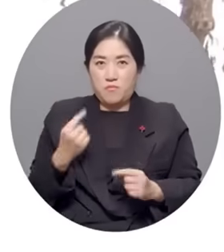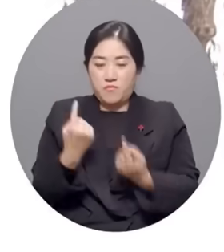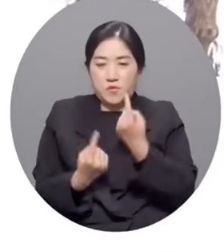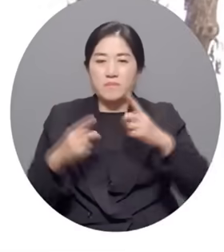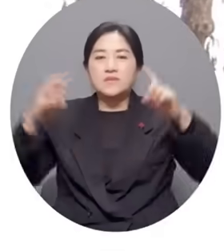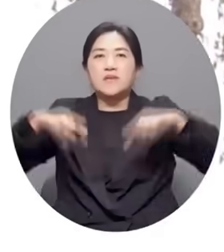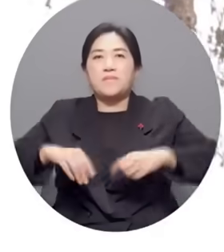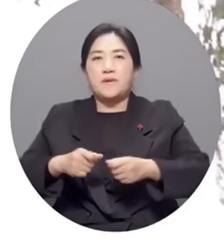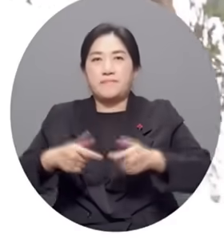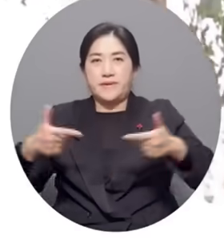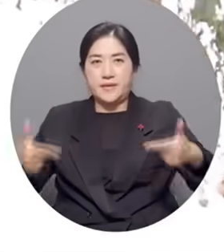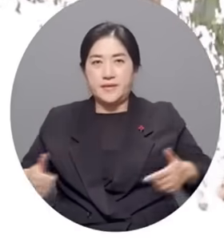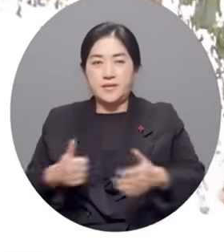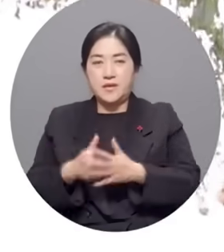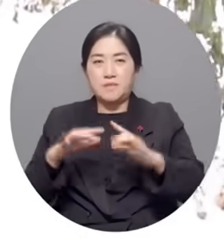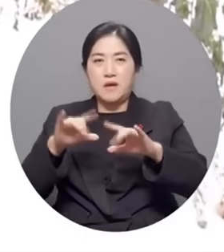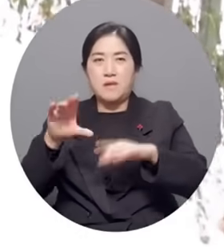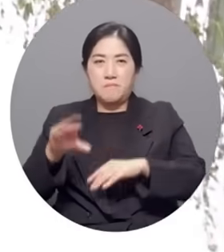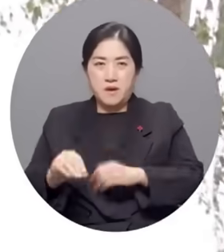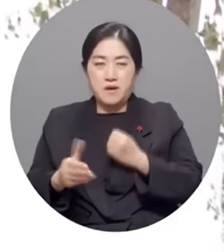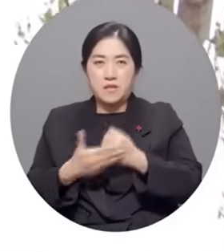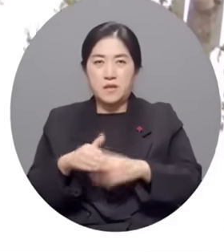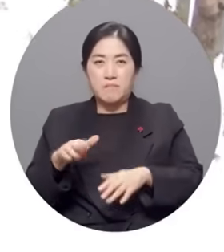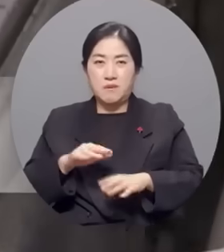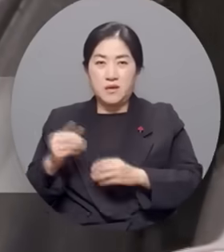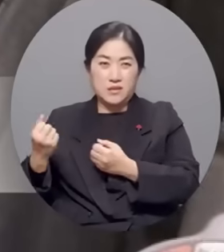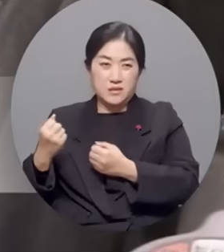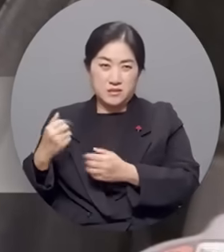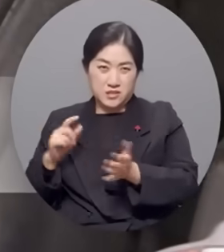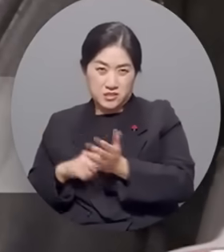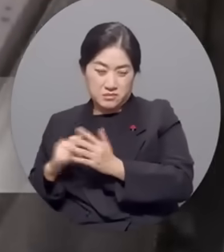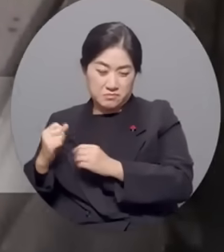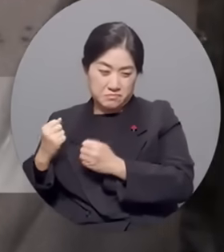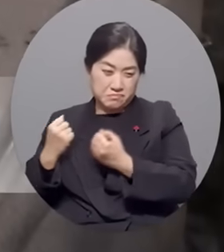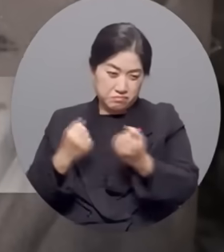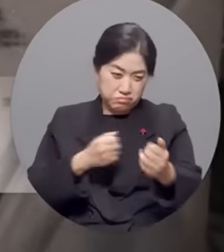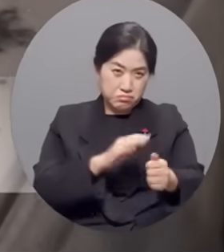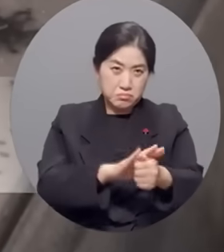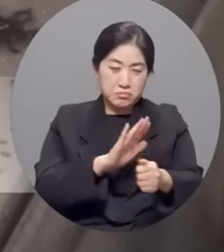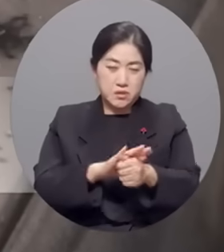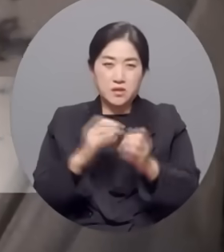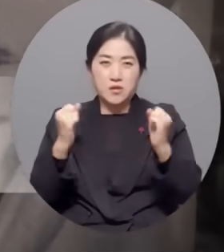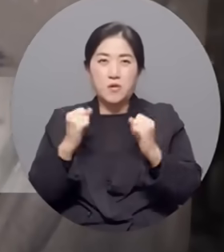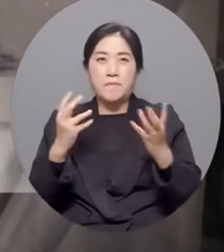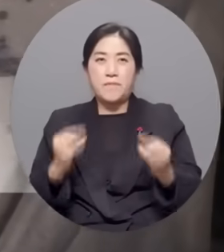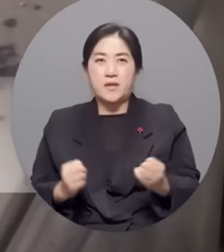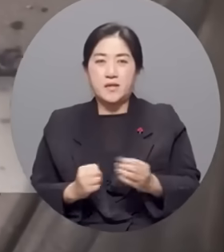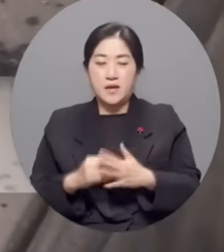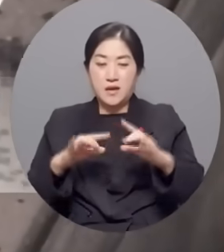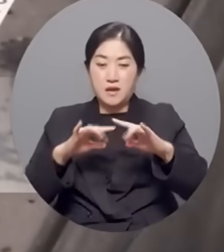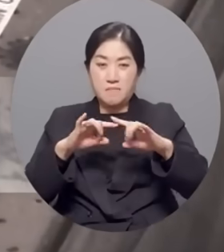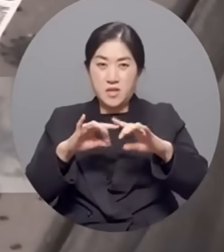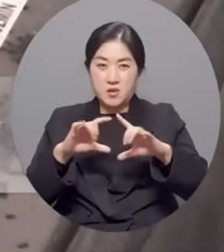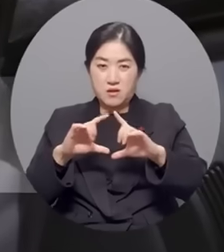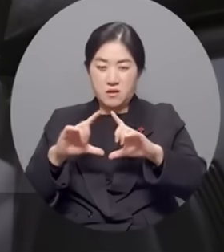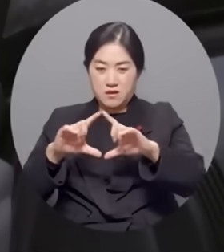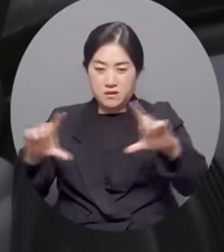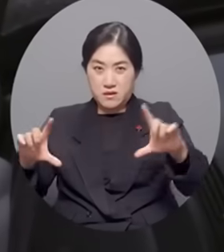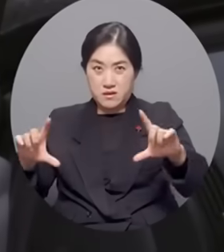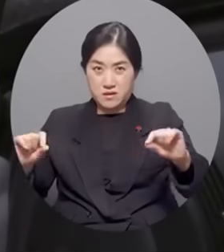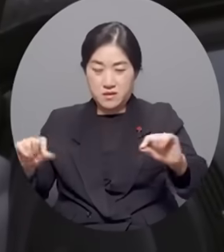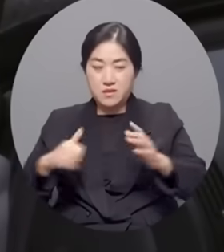수치입니다. 방전으로 인한 출동 건수는 특히 겨울에 많은데 배터리가 낮은 온도에 민감하기